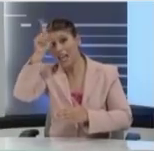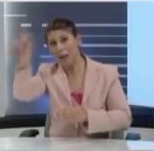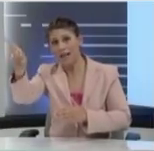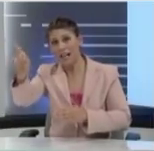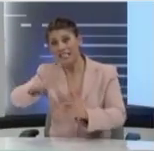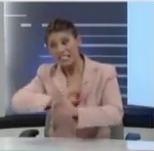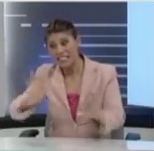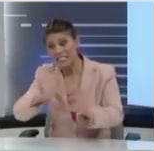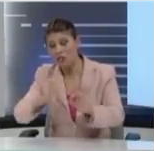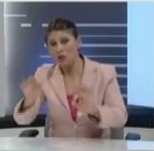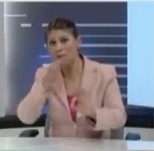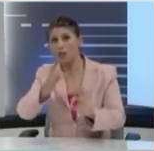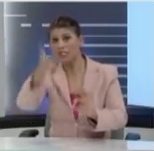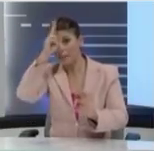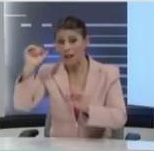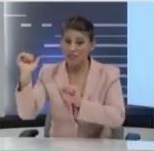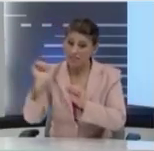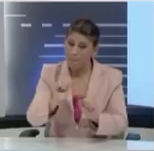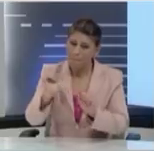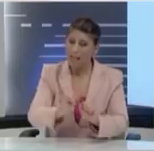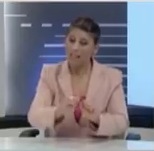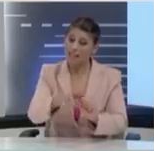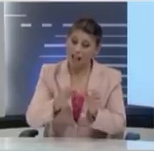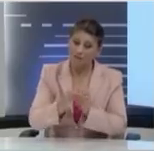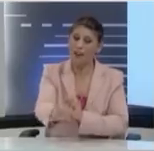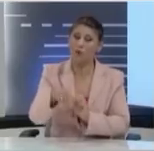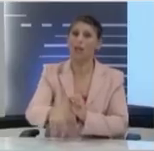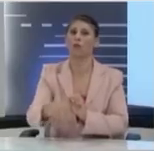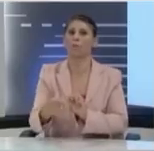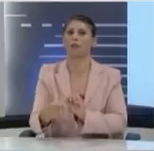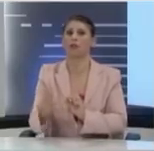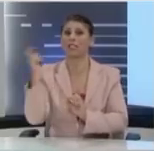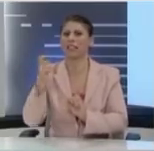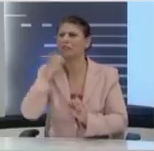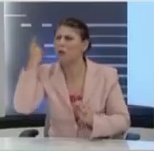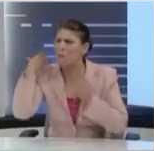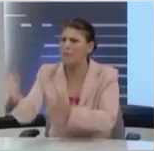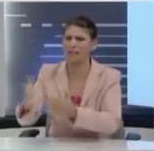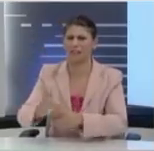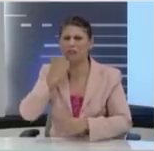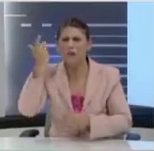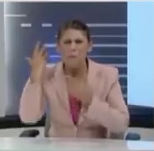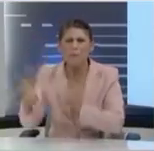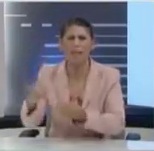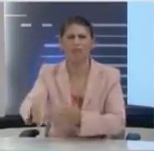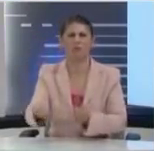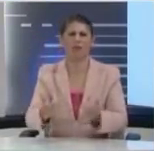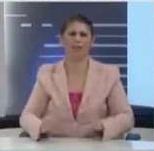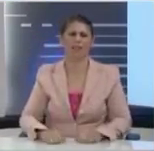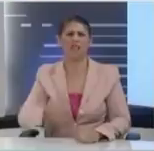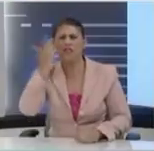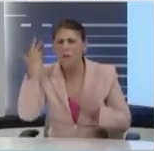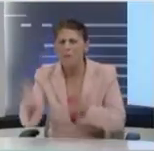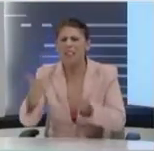διαβεβαιώσεις ότι η Γερμανία θα πιέσει ώστε να εφαρμοστεί το μέτρο. Ντροπή σας, κύριε Μητσοτάκη. Είναι ντροπή αυτό που κάνετε. Ντροπή,